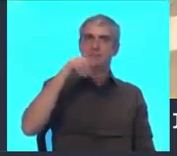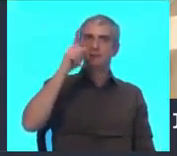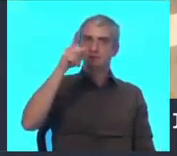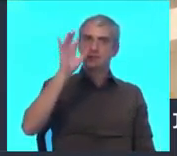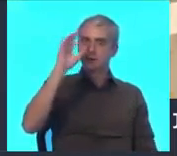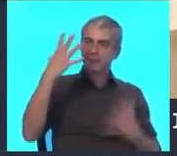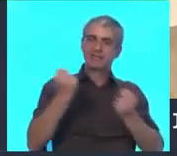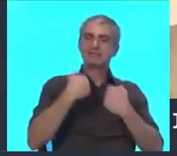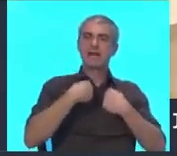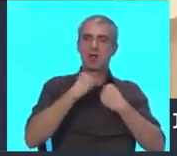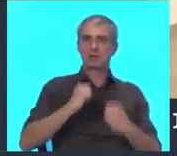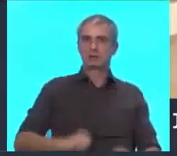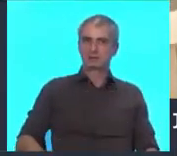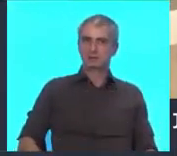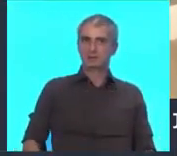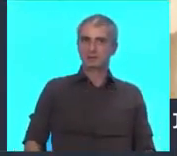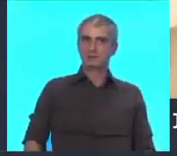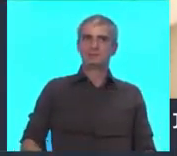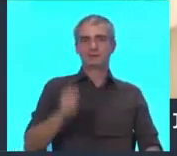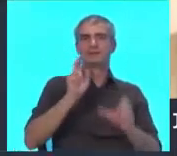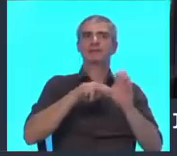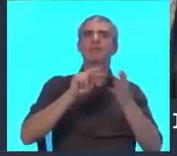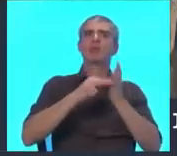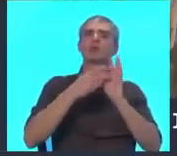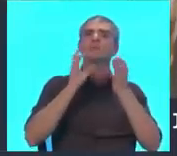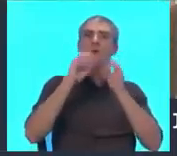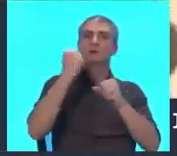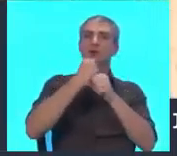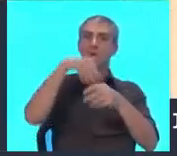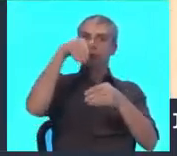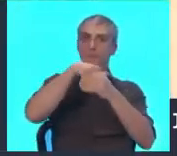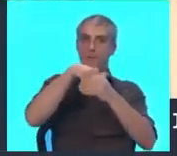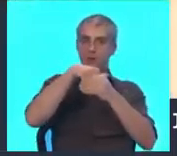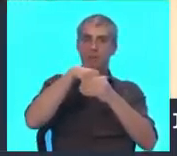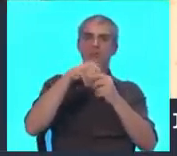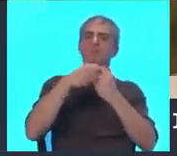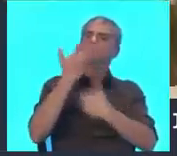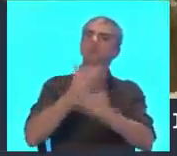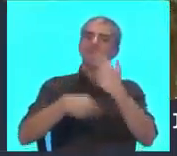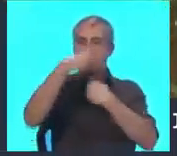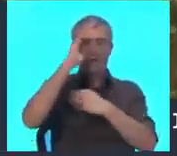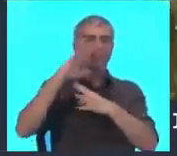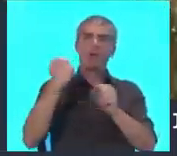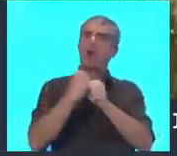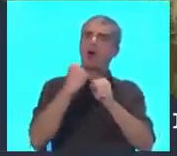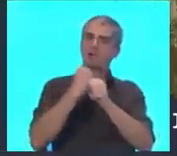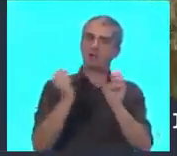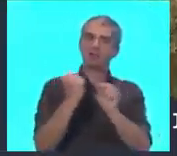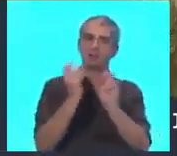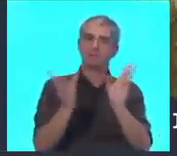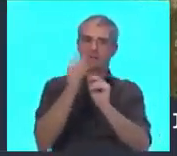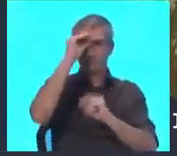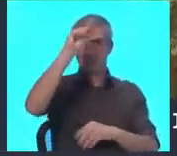אותי. היא הצטרפה לתוכנית מיוחדת הפועלת במקום ומשתפת את ההורים בכל העבודה שנעשית עם הילד